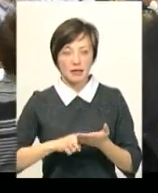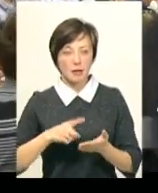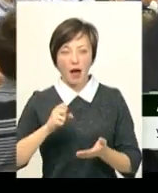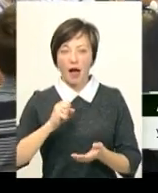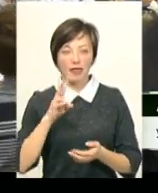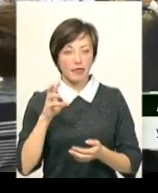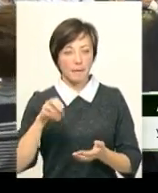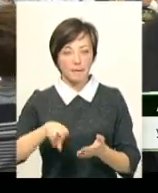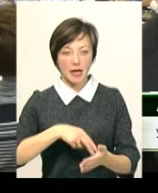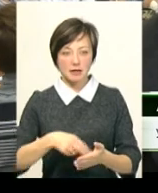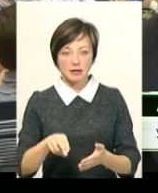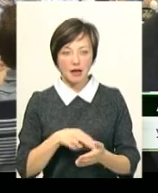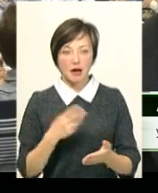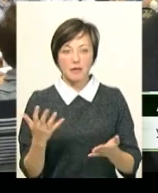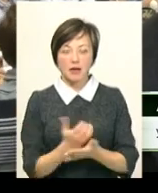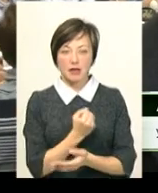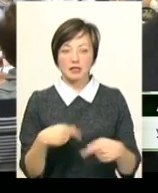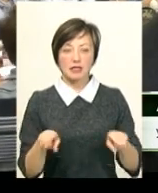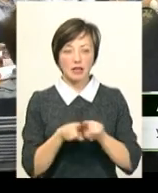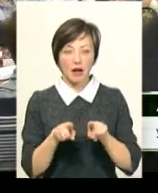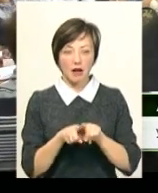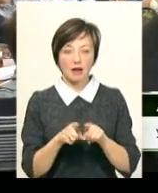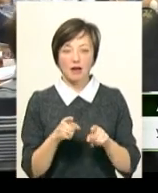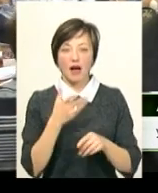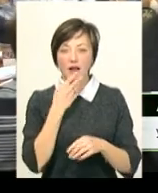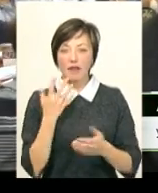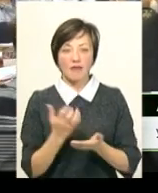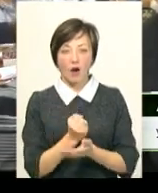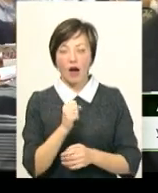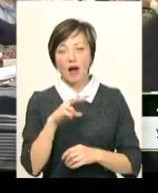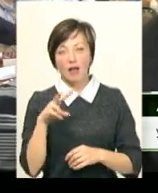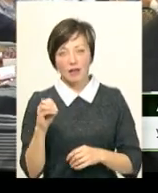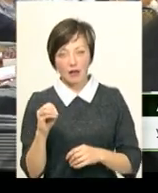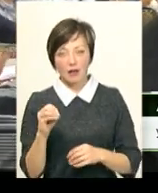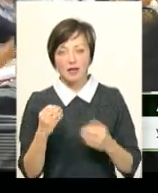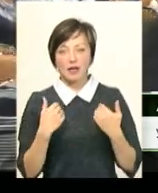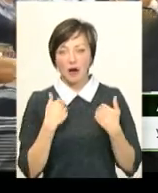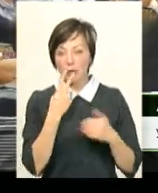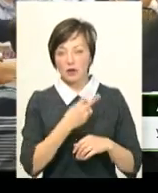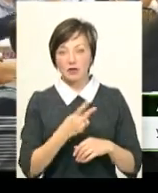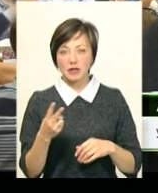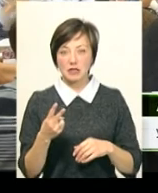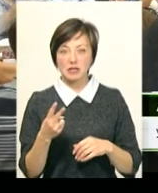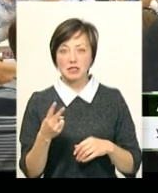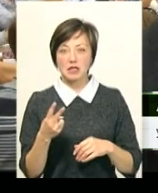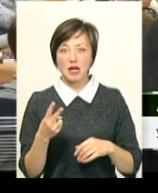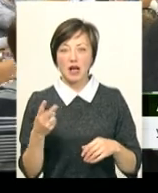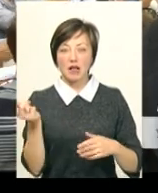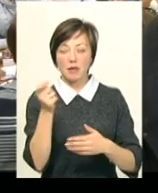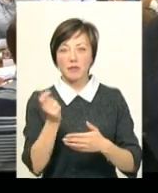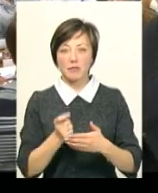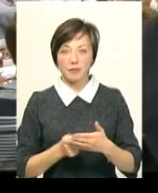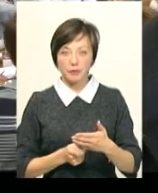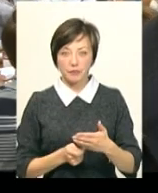пензликами. І воно б так гарно не виходило, але я подивилася на картину, яку